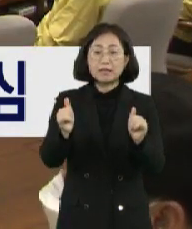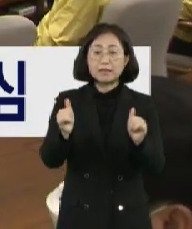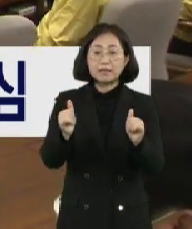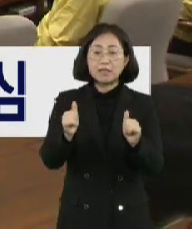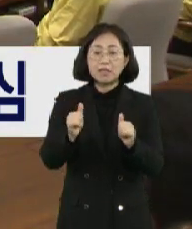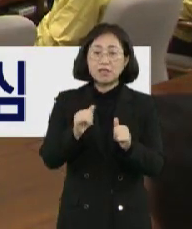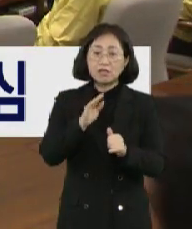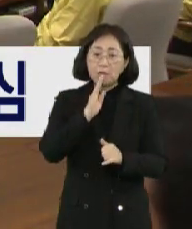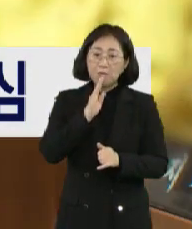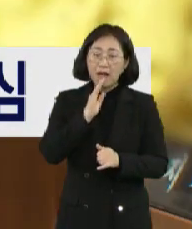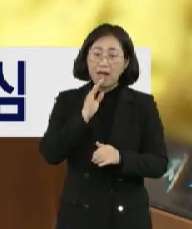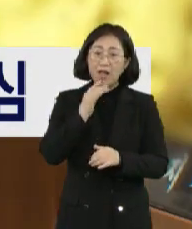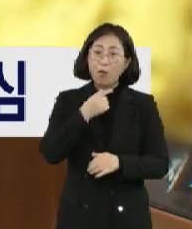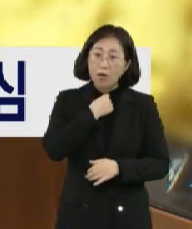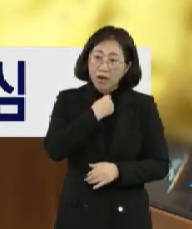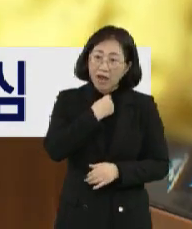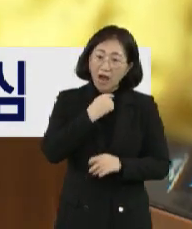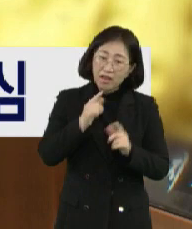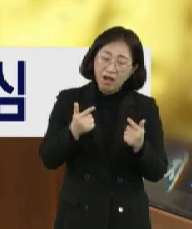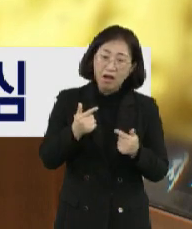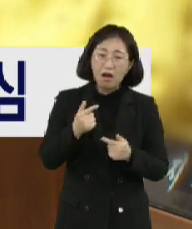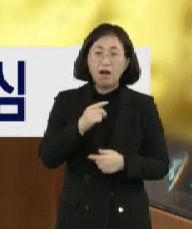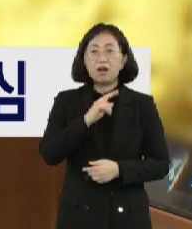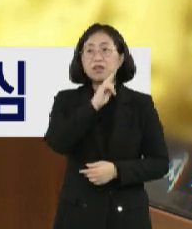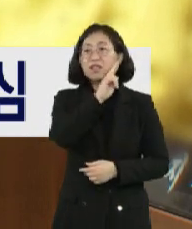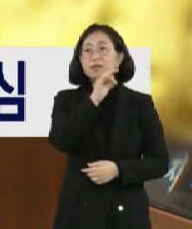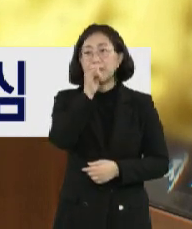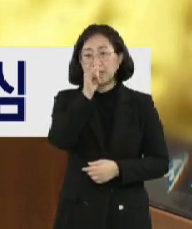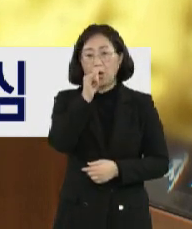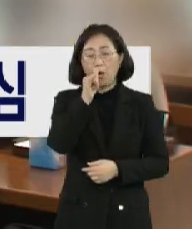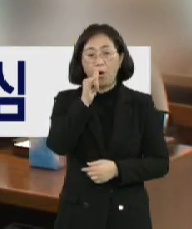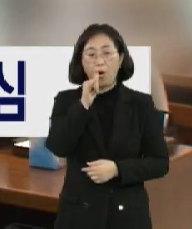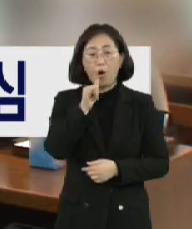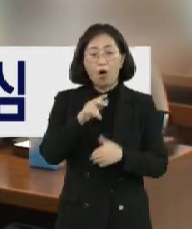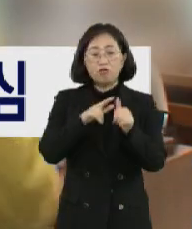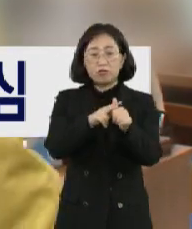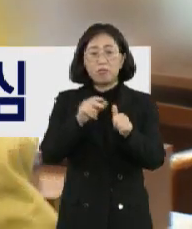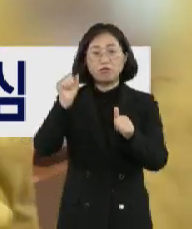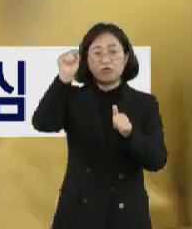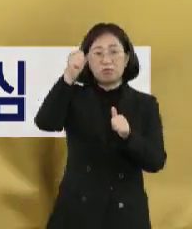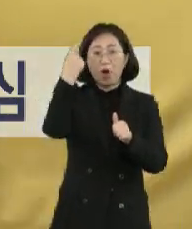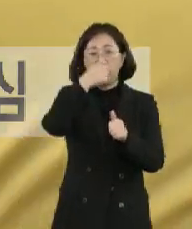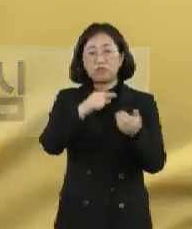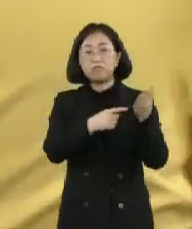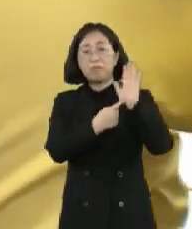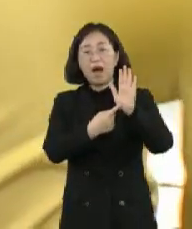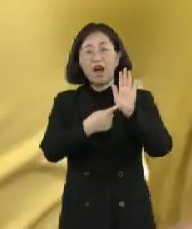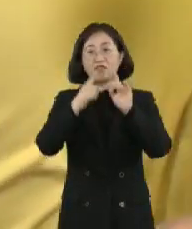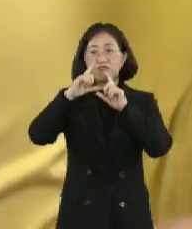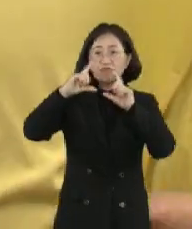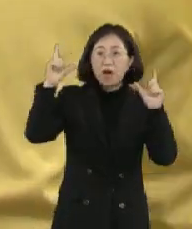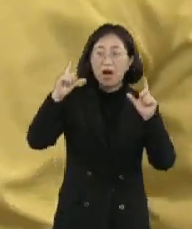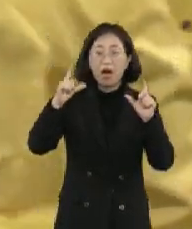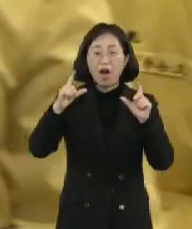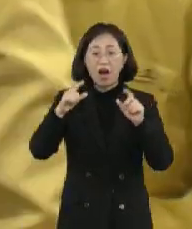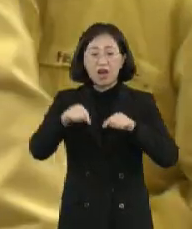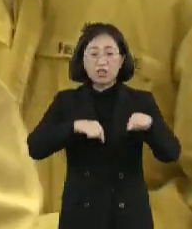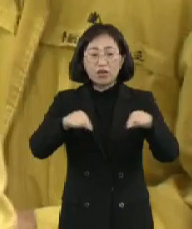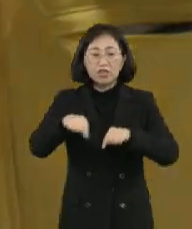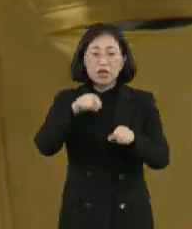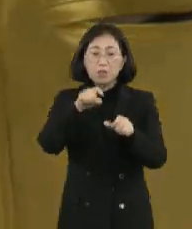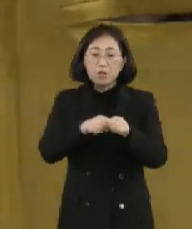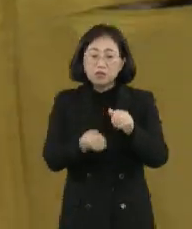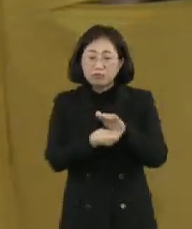진정성에 의문도 일고 있습니다. 즉 시장군수 후보군에 이름을 올려 소위 주가만 띄우는 방식으로 정치적